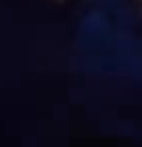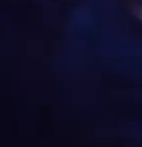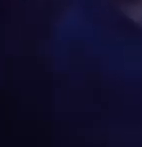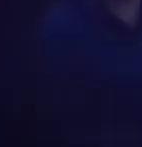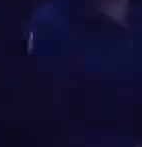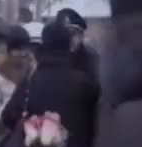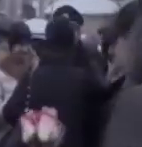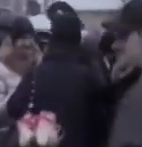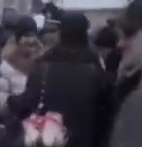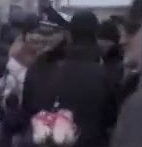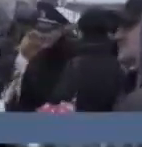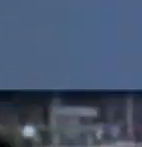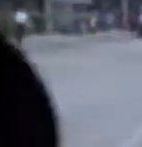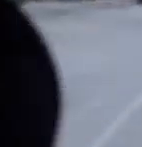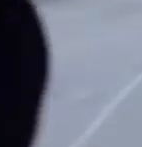Музика